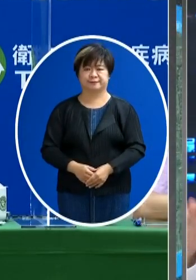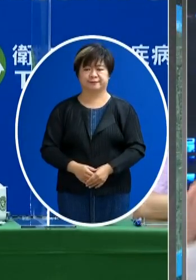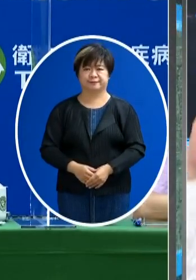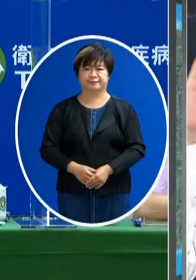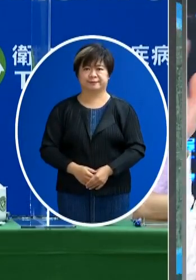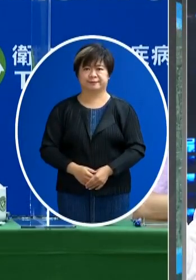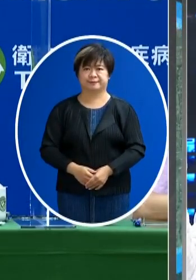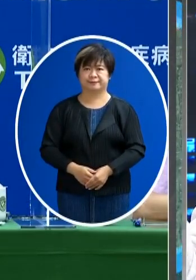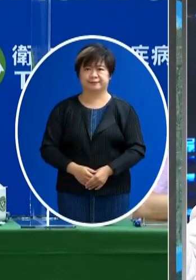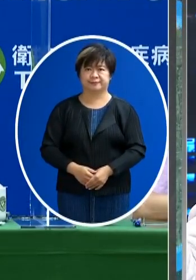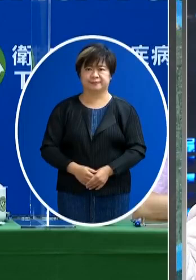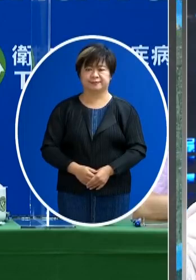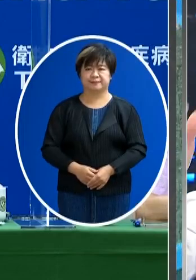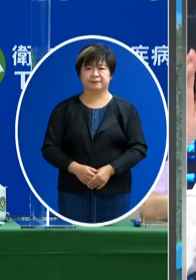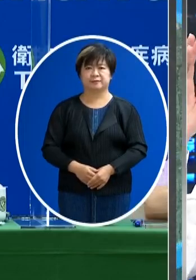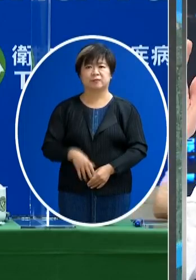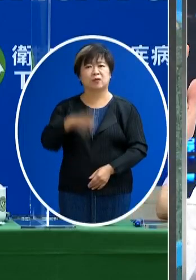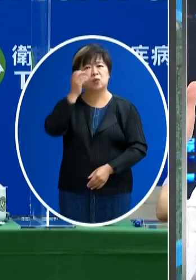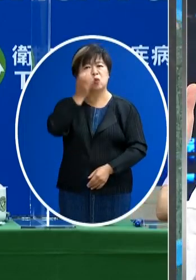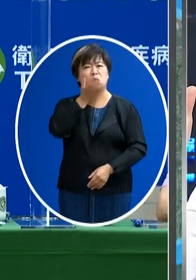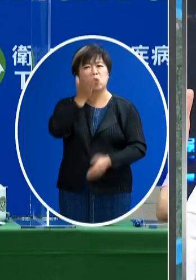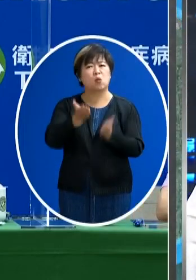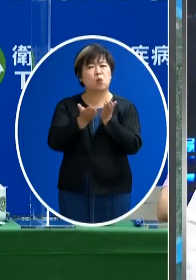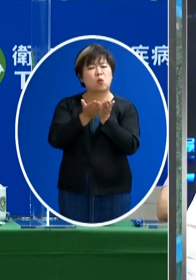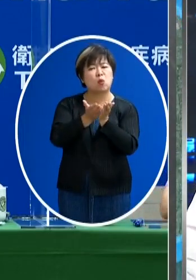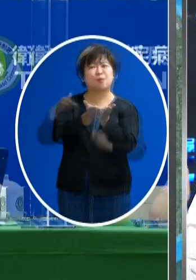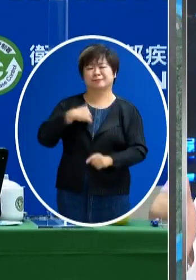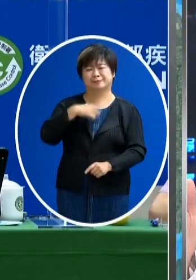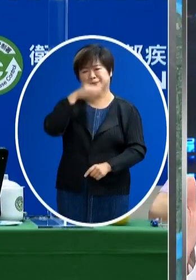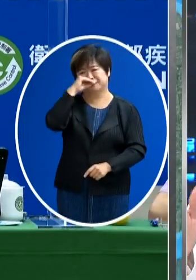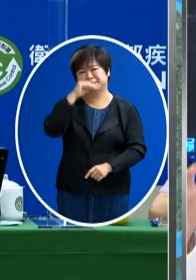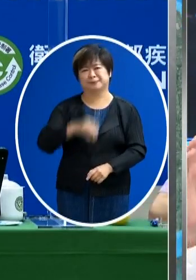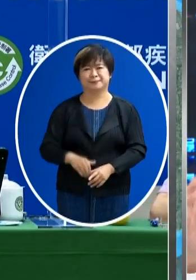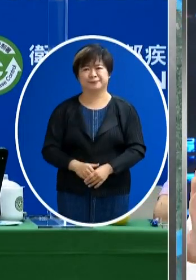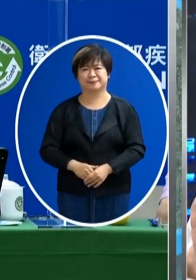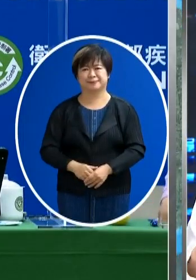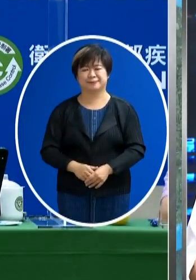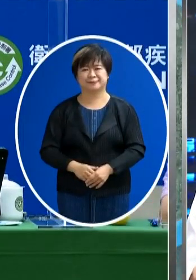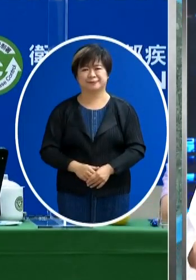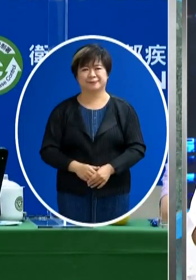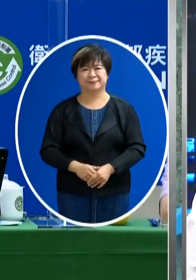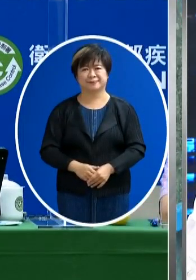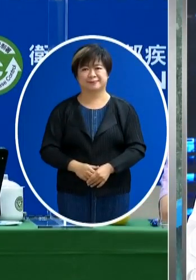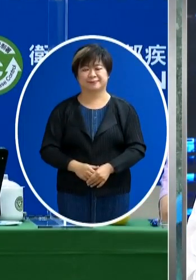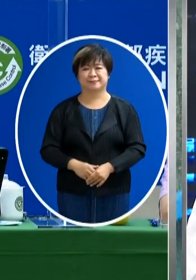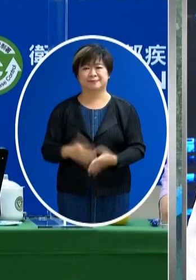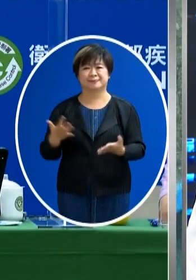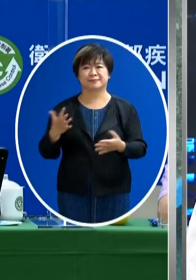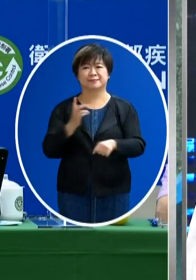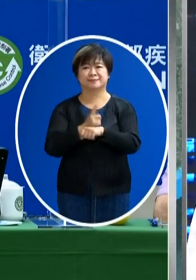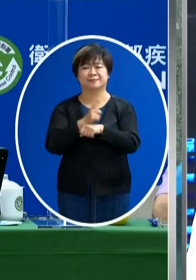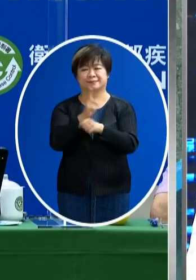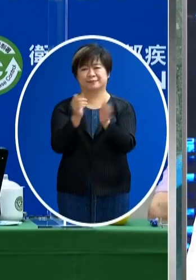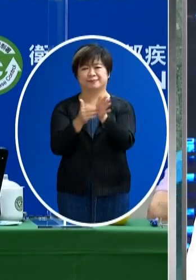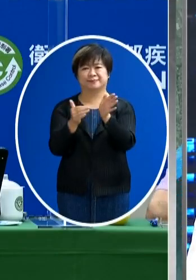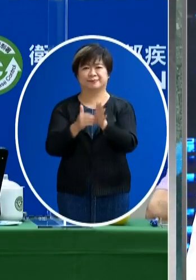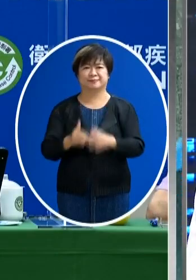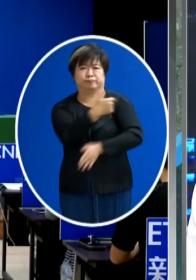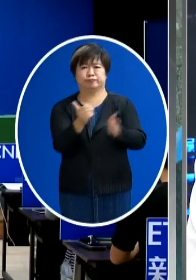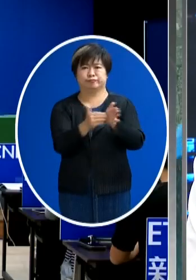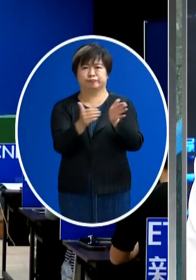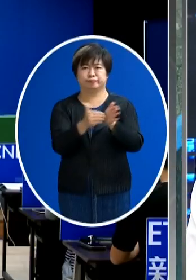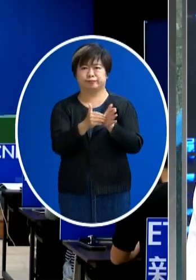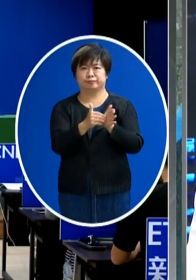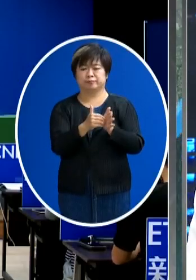題因為在上午的時候這個當時的陳時中針對就是這個有沒有發文給